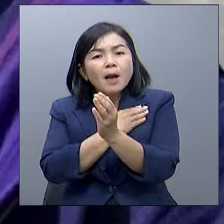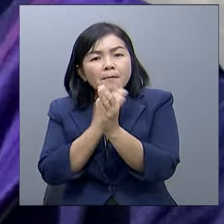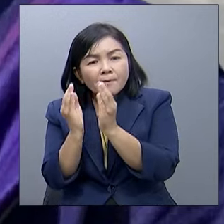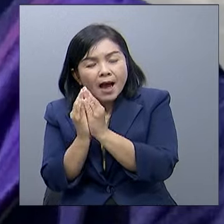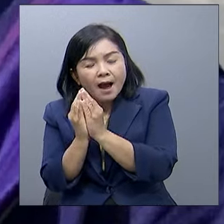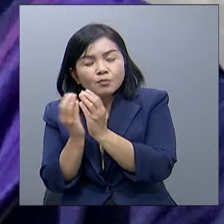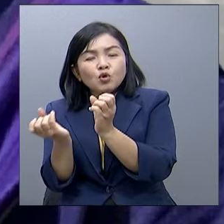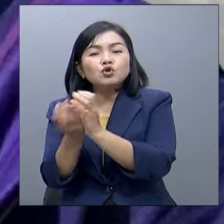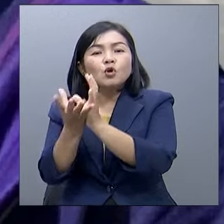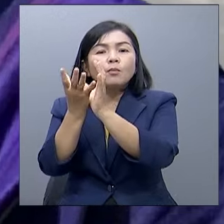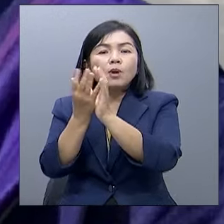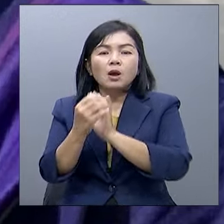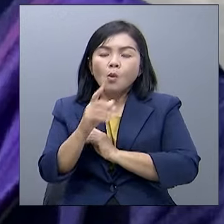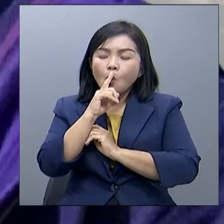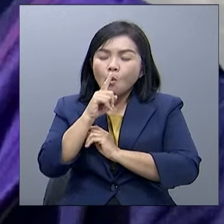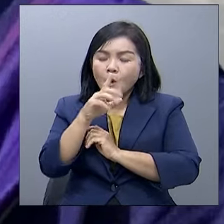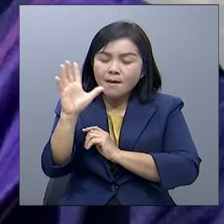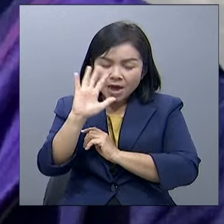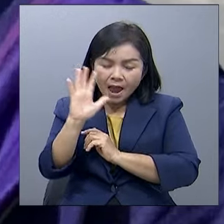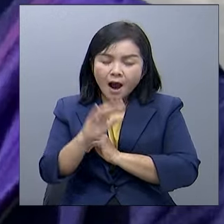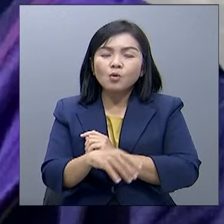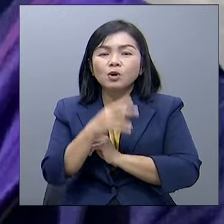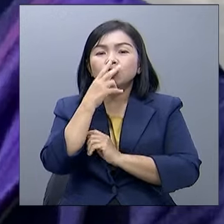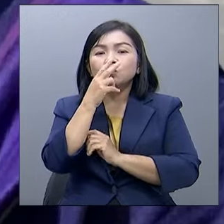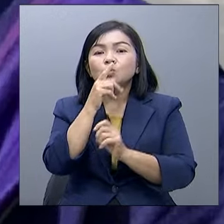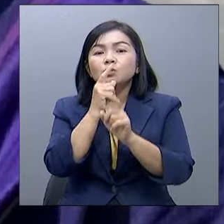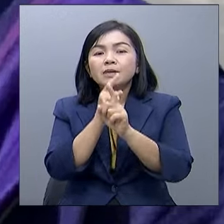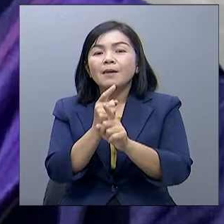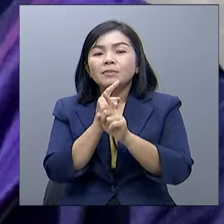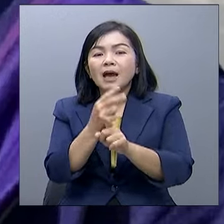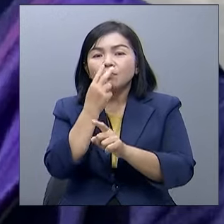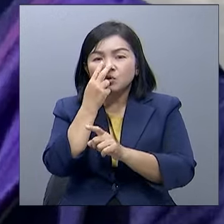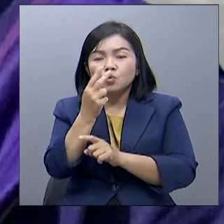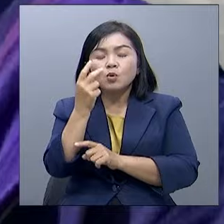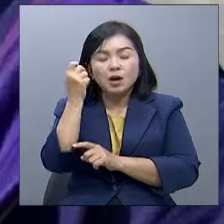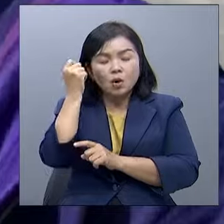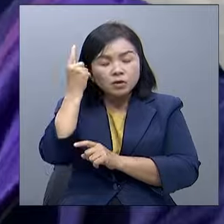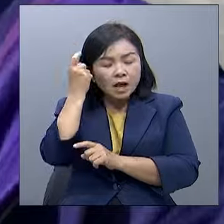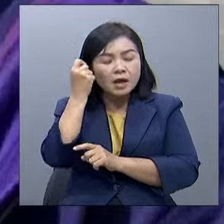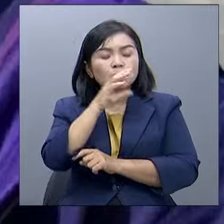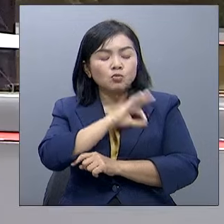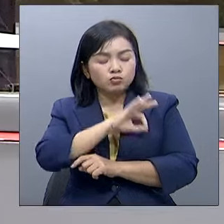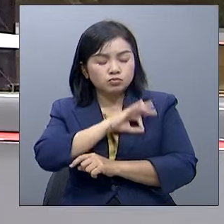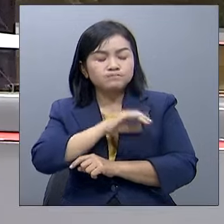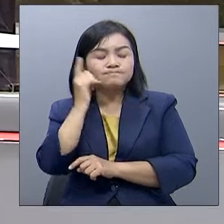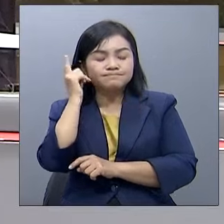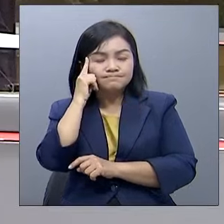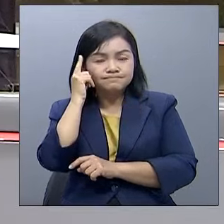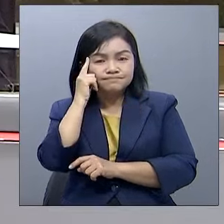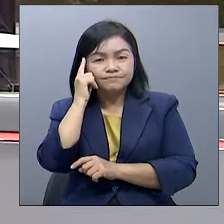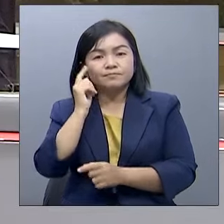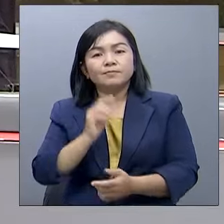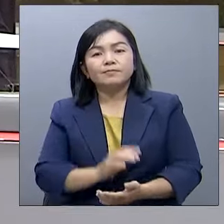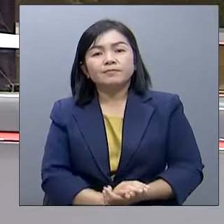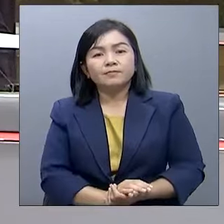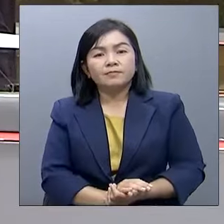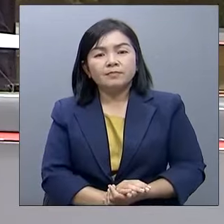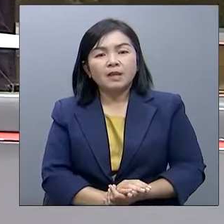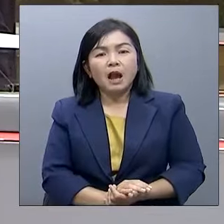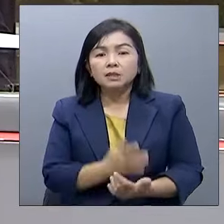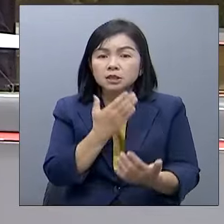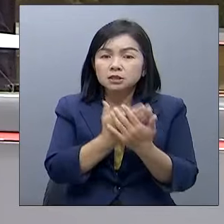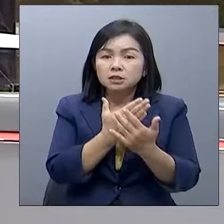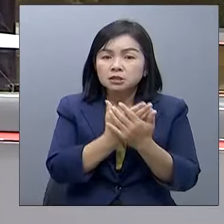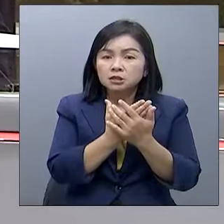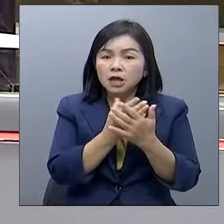ยเอาแค่นี้แหละ ที่ ใจหายใจเรา ค่ะค่ะอาจจะไม่ใช่แค่เรื่องเงินนะคะเ